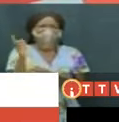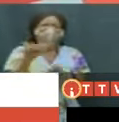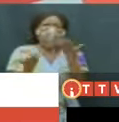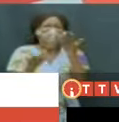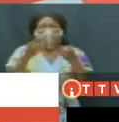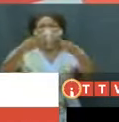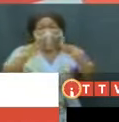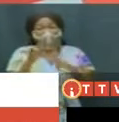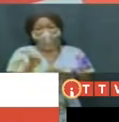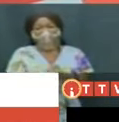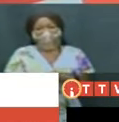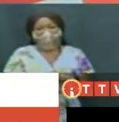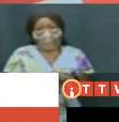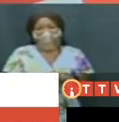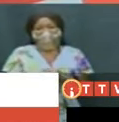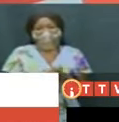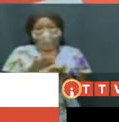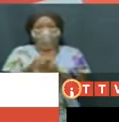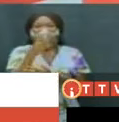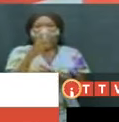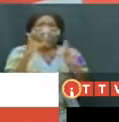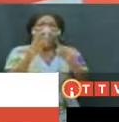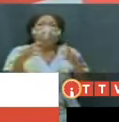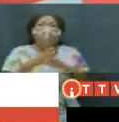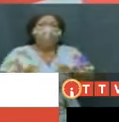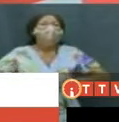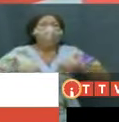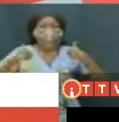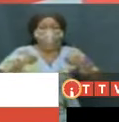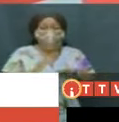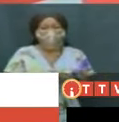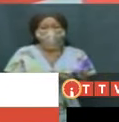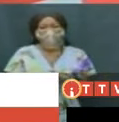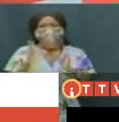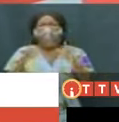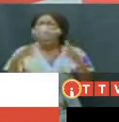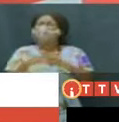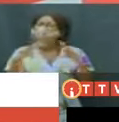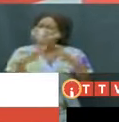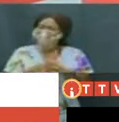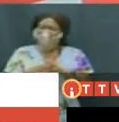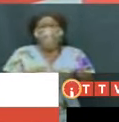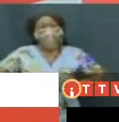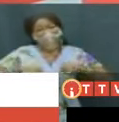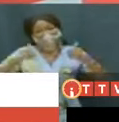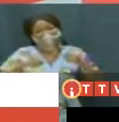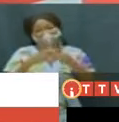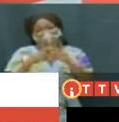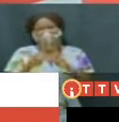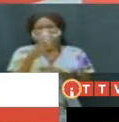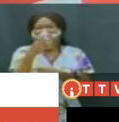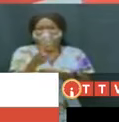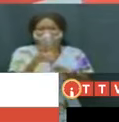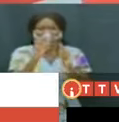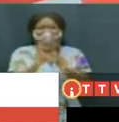kutheka. Tikunena kuti anthu ambiri akuchira ambiri mbiri koma tikanena kuti anthu amene atisiya